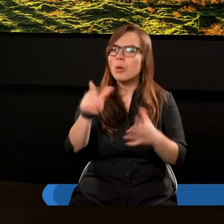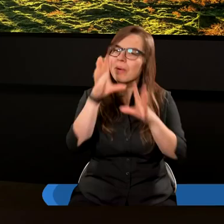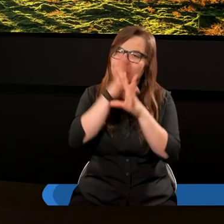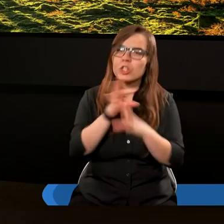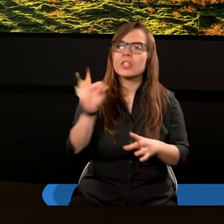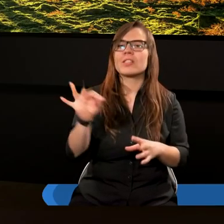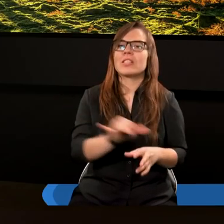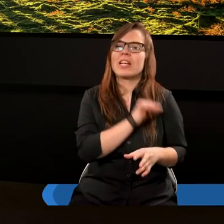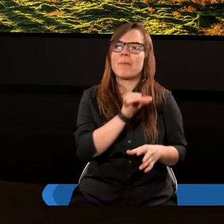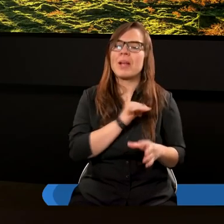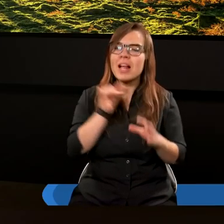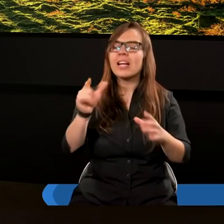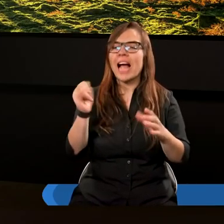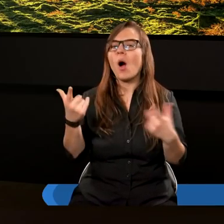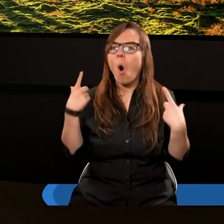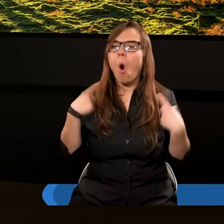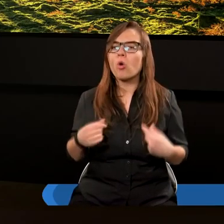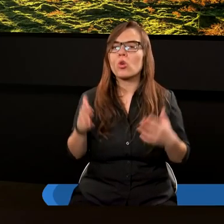imię, skoro to nie osoba.